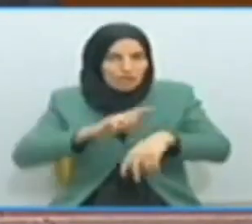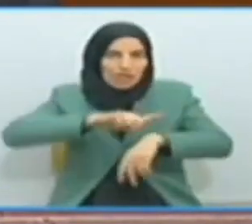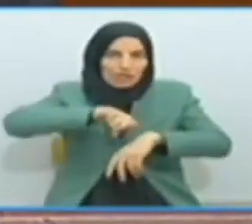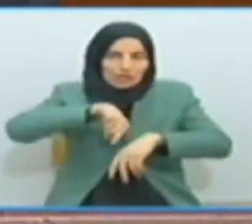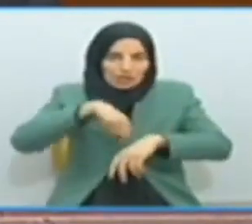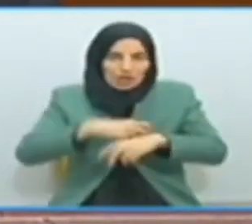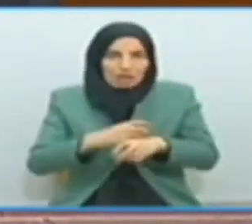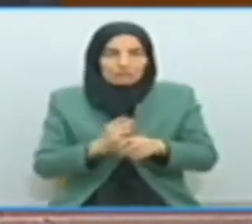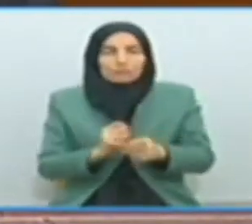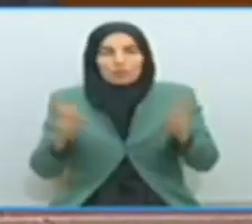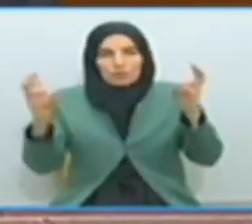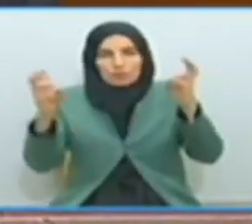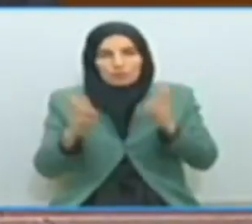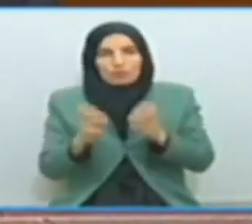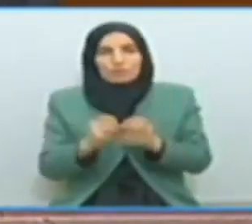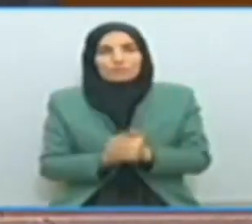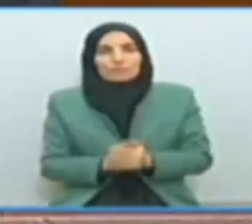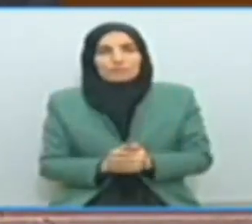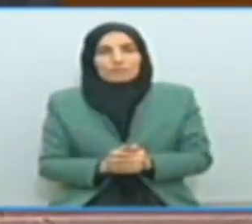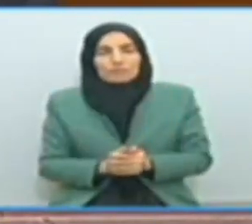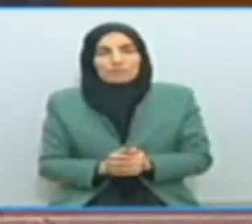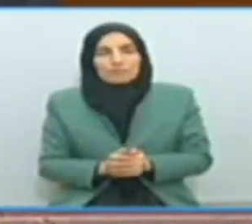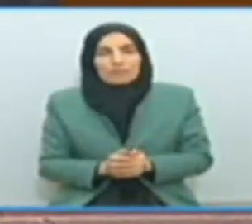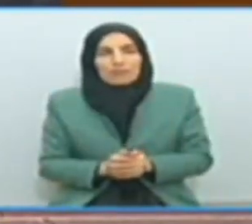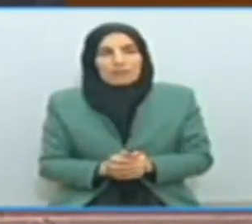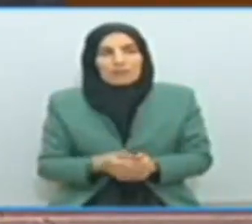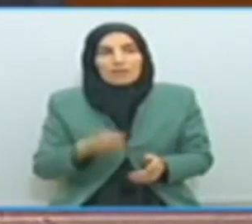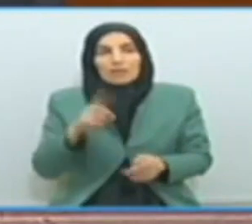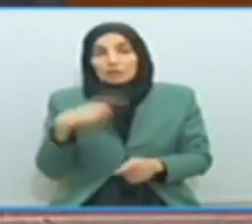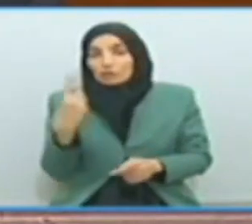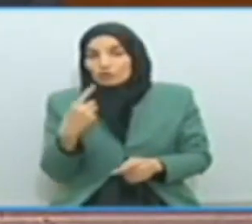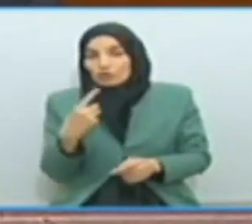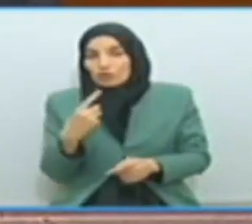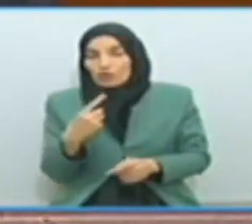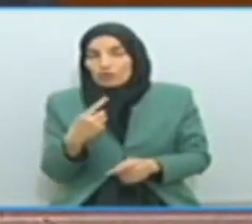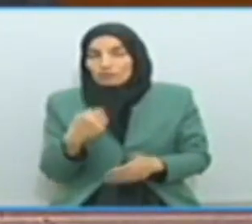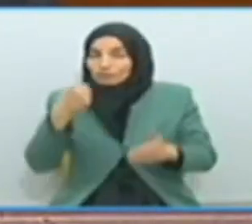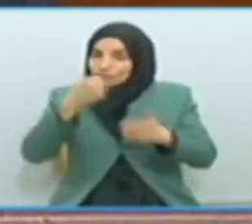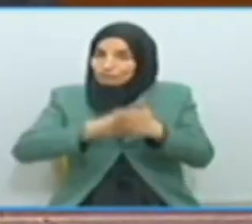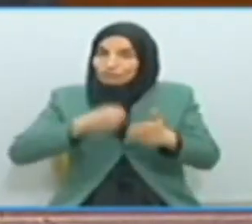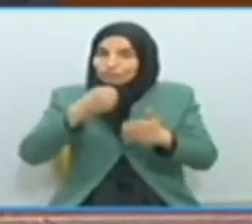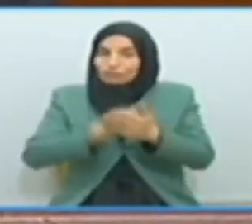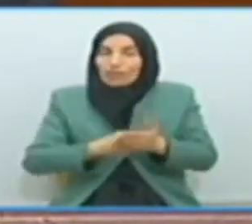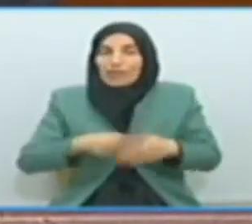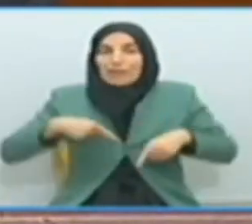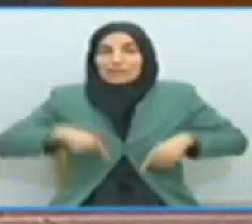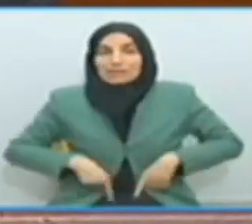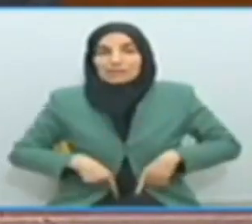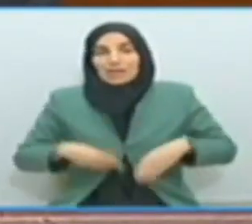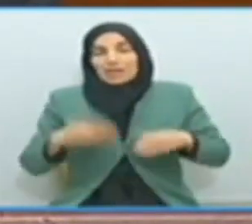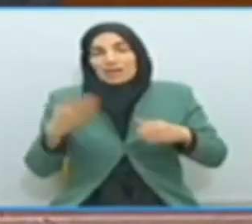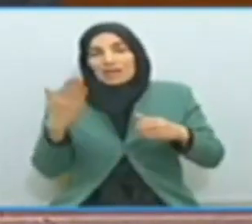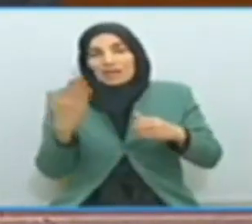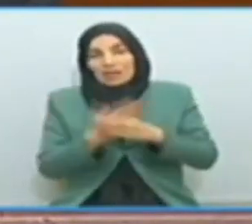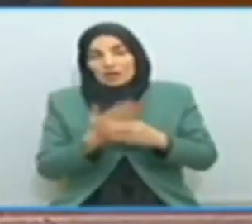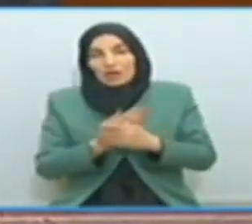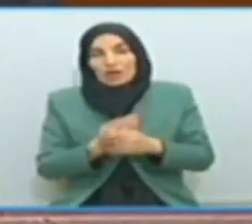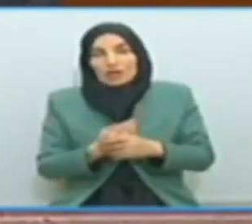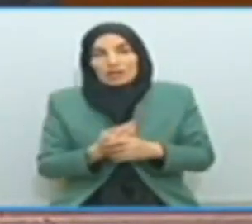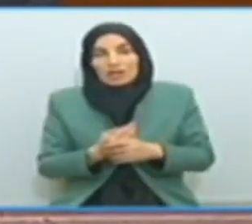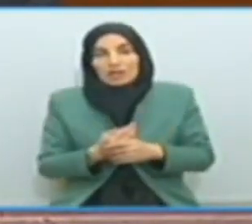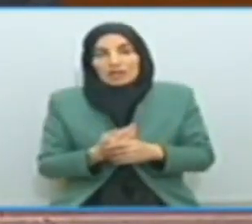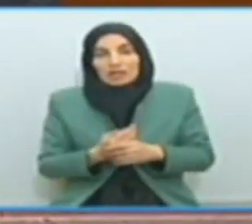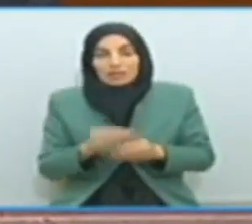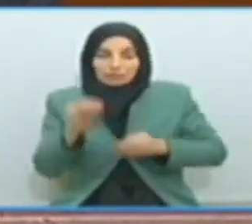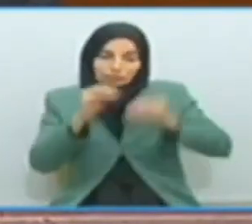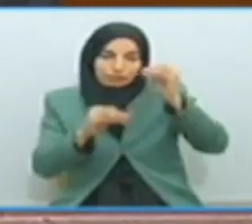في الأنظمة التربوية الأخرى، وبالرغم من ذلك تسعى وزارة التربية الوطنية في إطار مراجعة المناهج للمراحل التعليمية 3 على